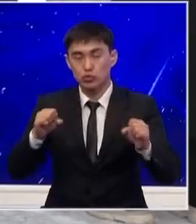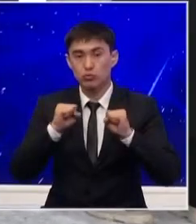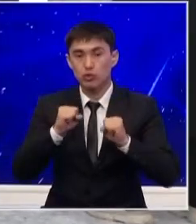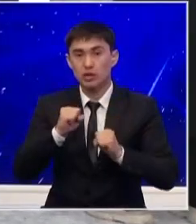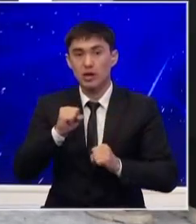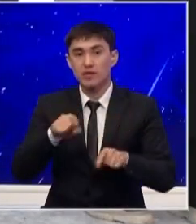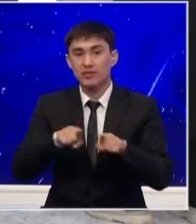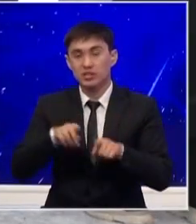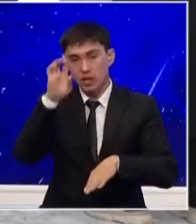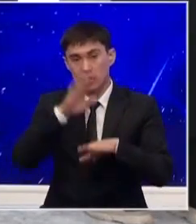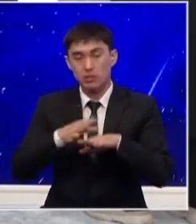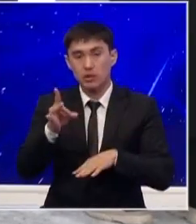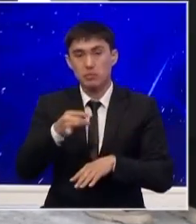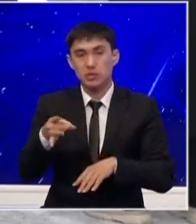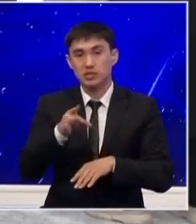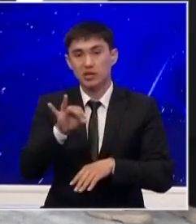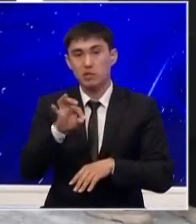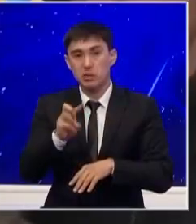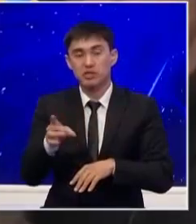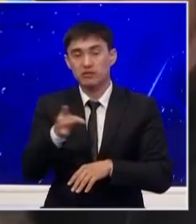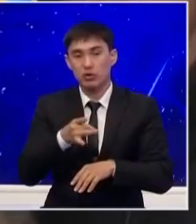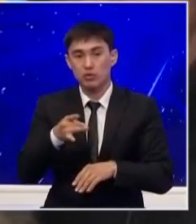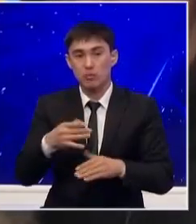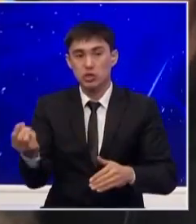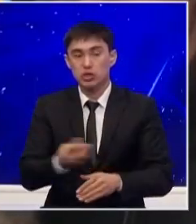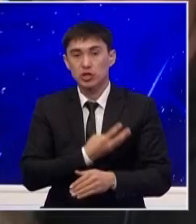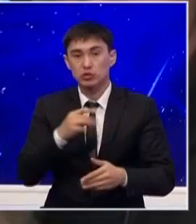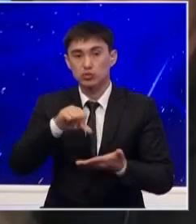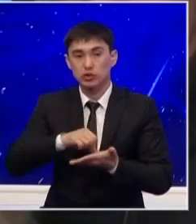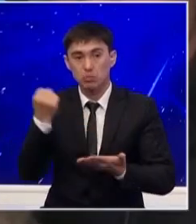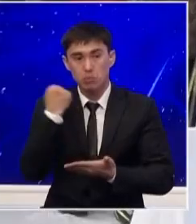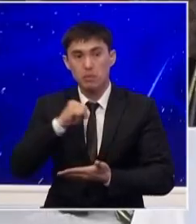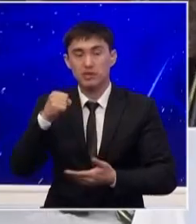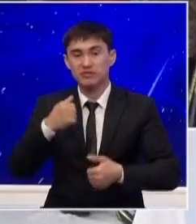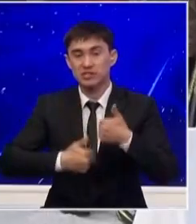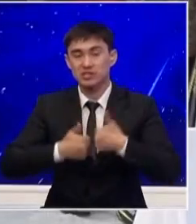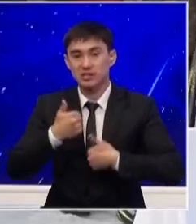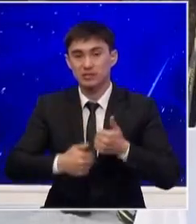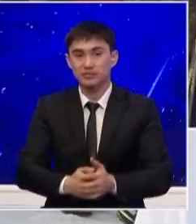спорта, а также аким Раймбекского района, пожелавшие участникам турнира побед в состязании.